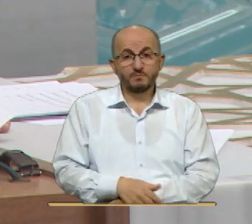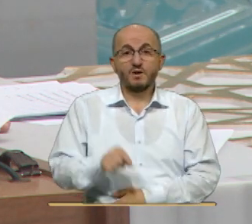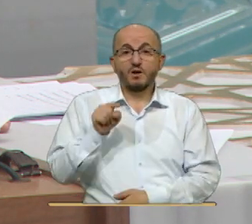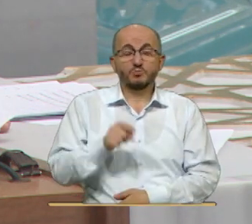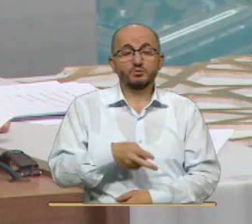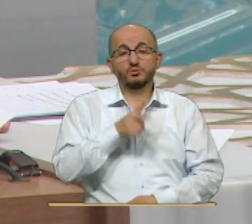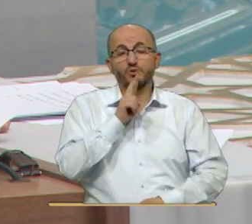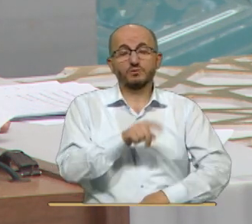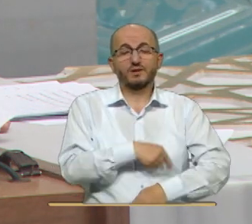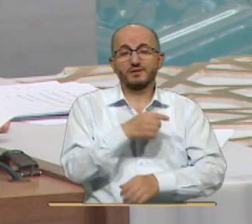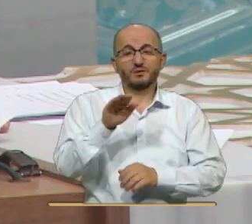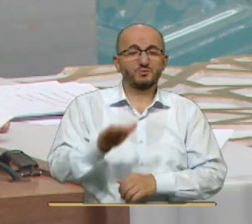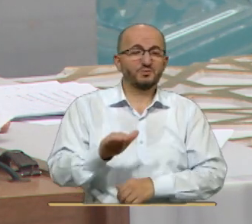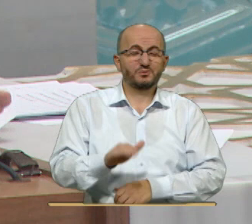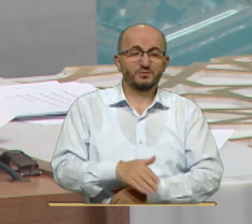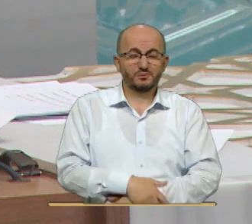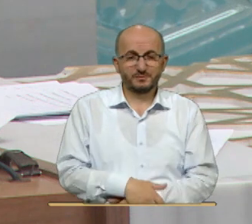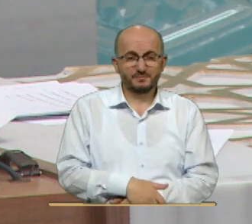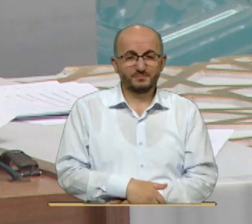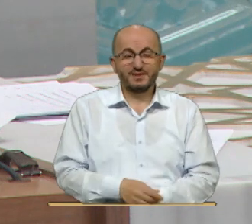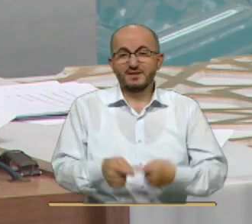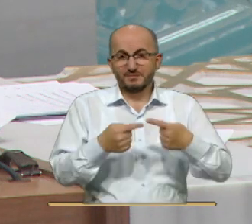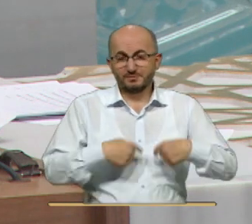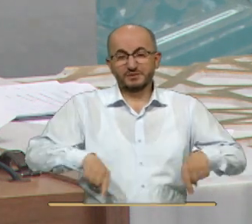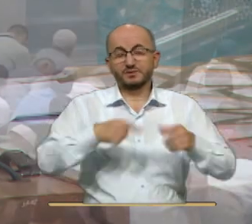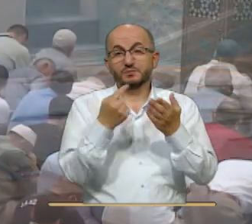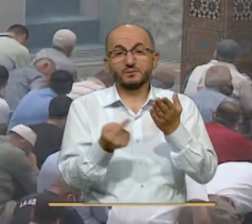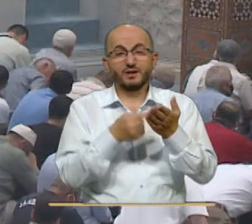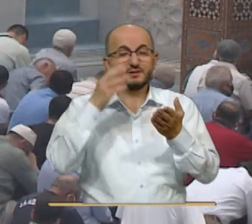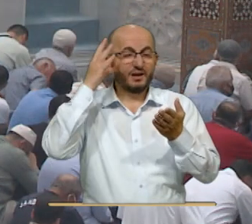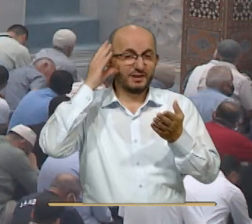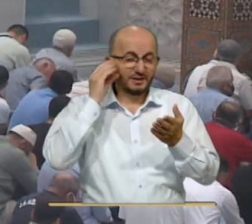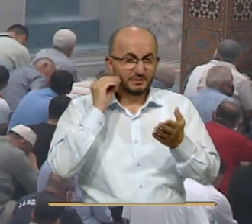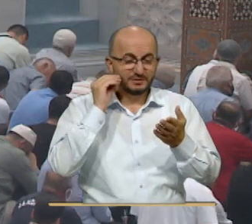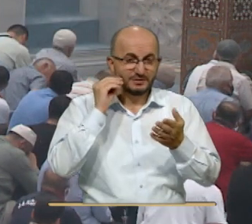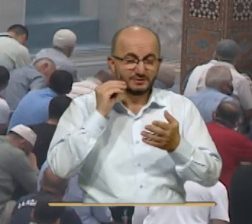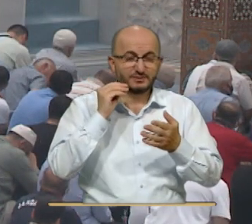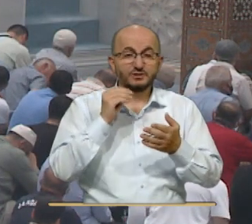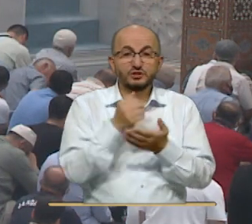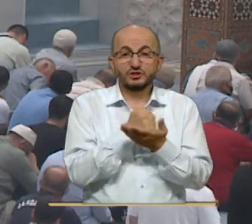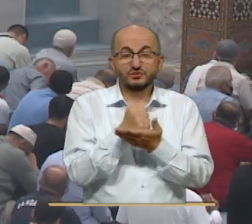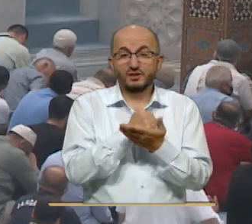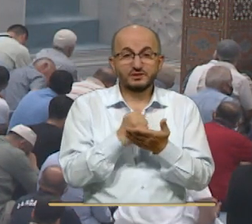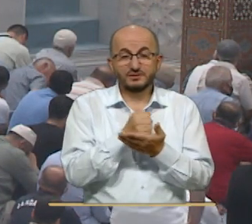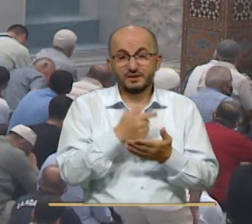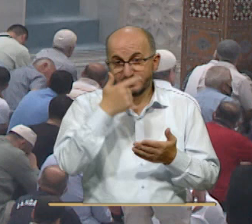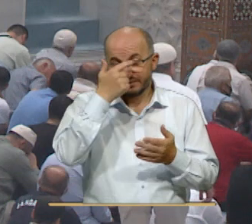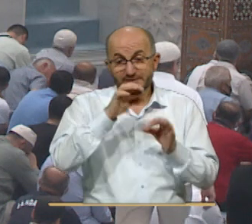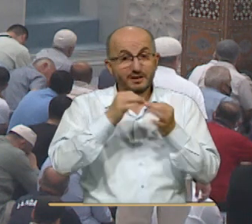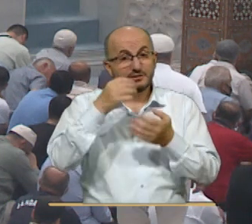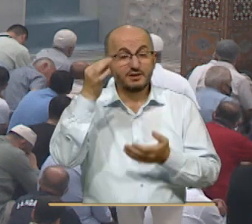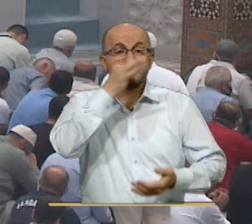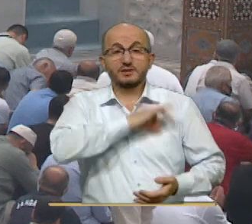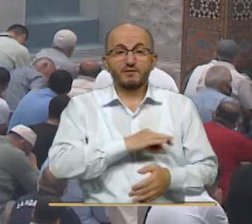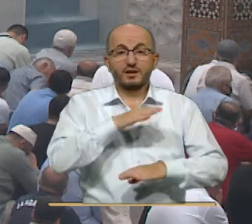son derece düşüktür. Biz Kur'an'ı anlamadan, onun şifasından nasıl istifade